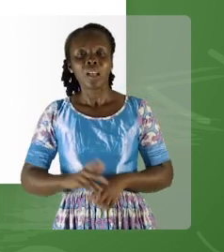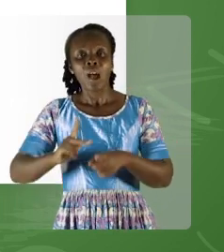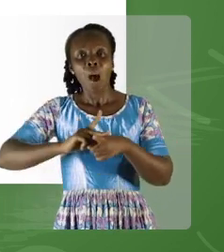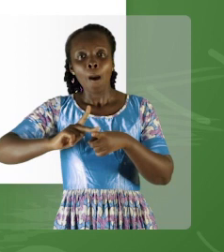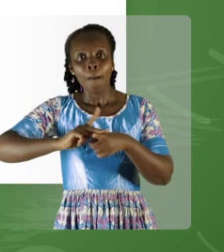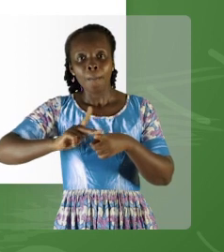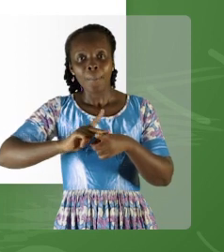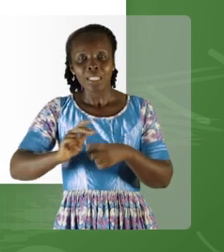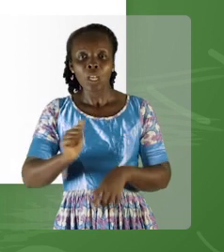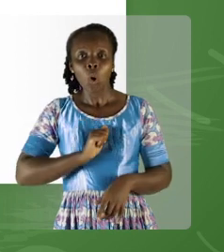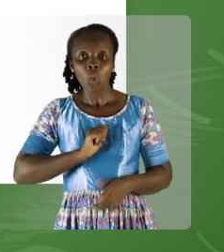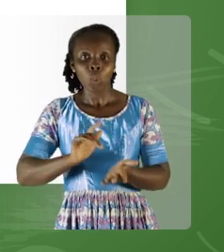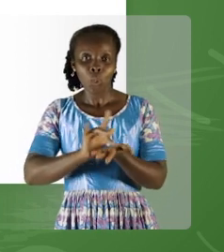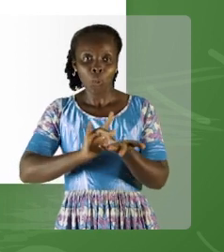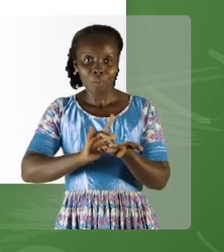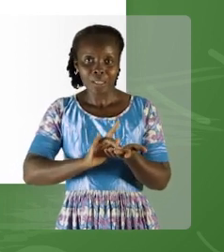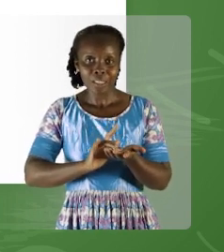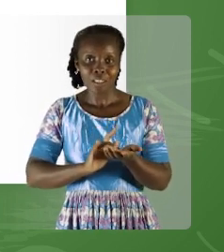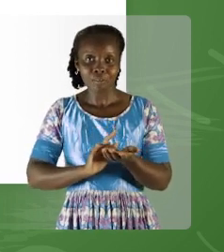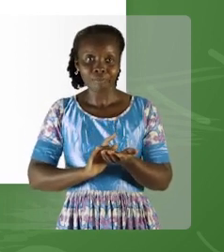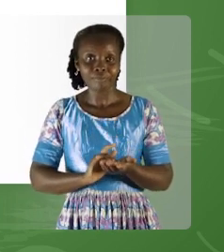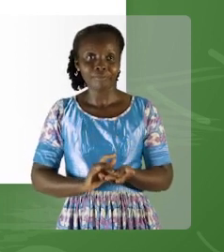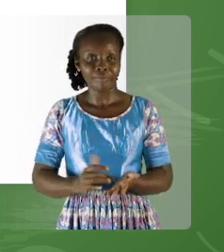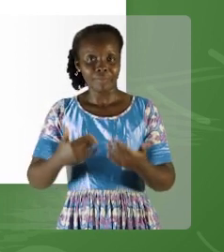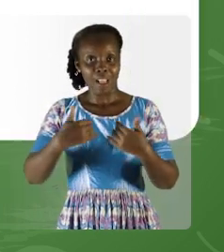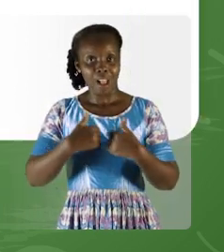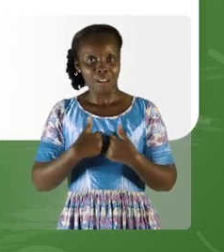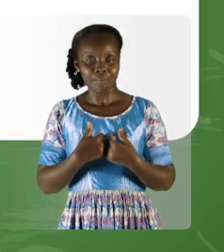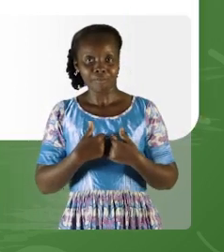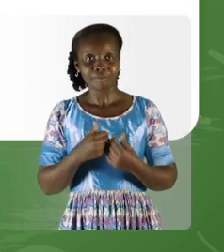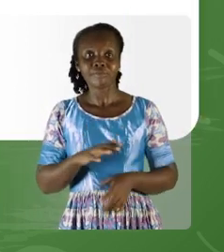Les pratiques d'automédication sont: